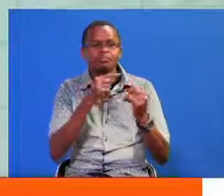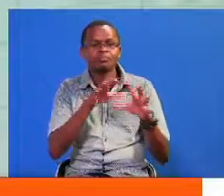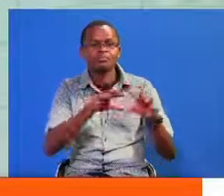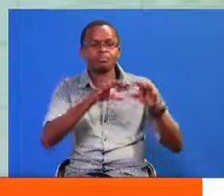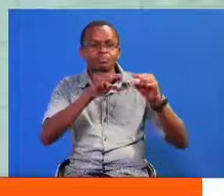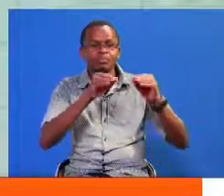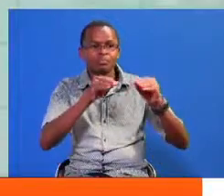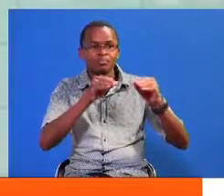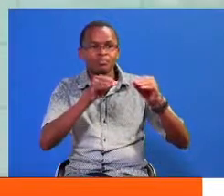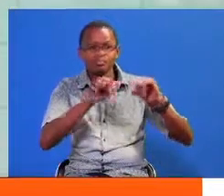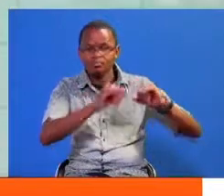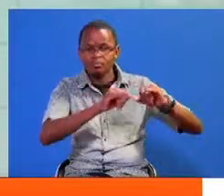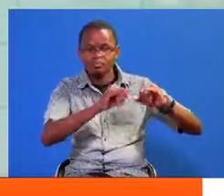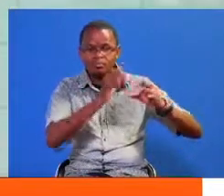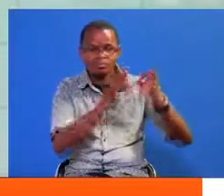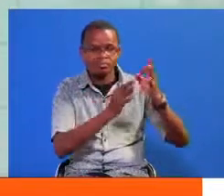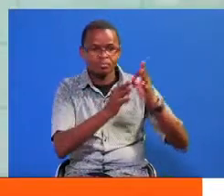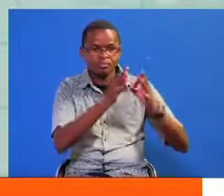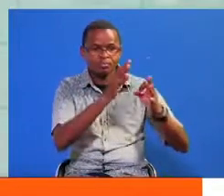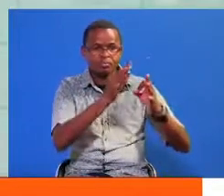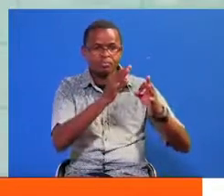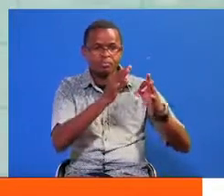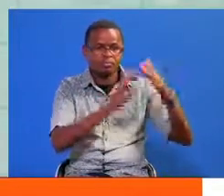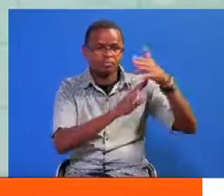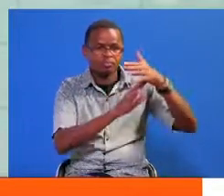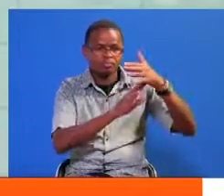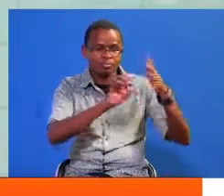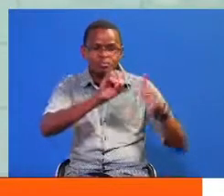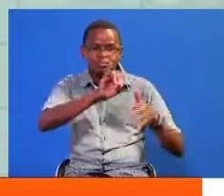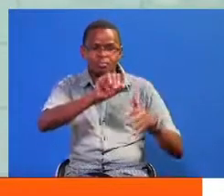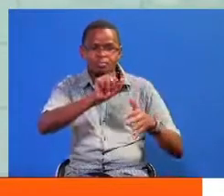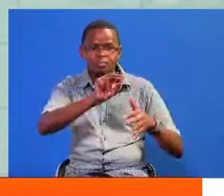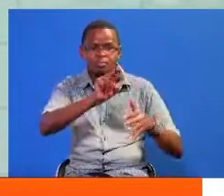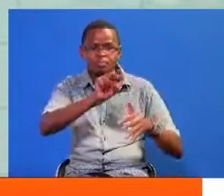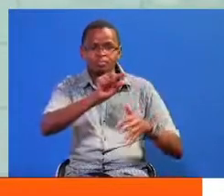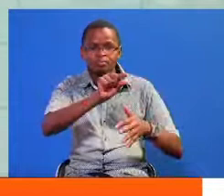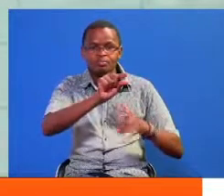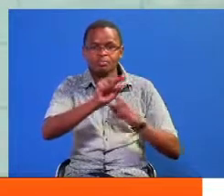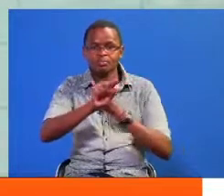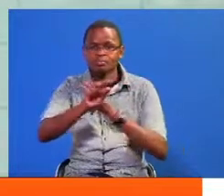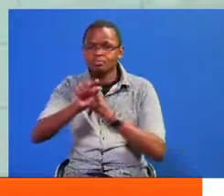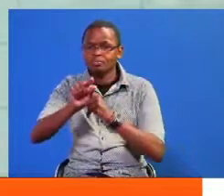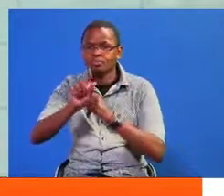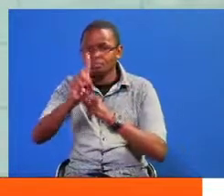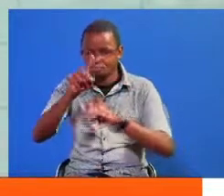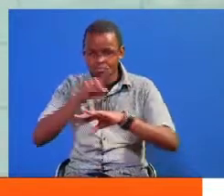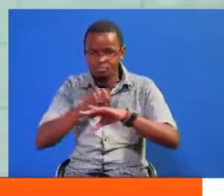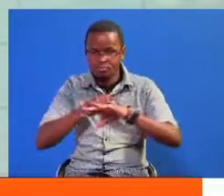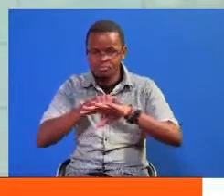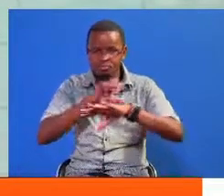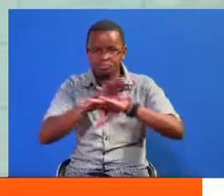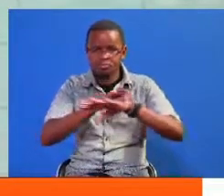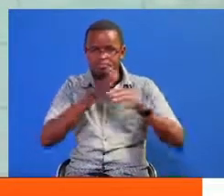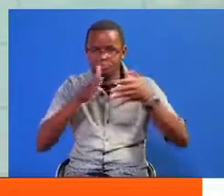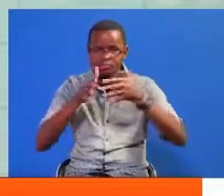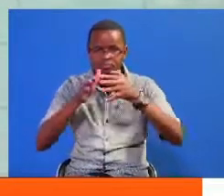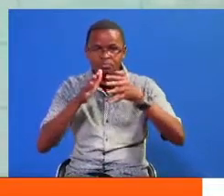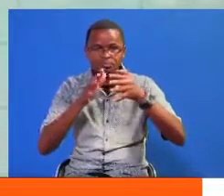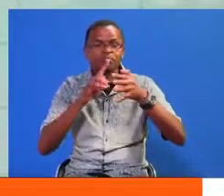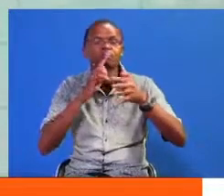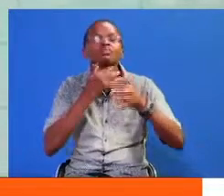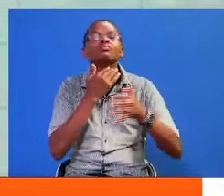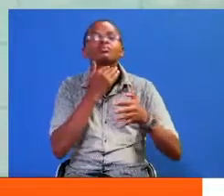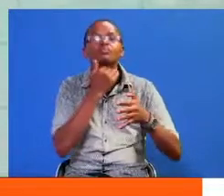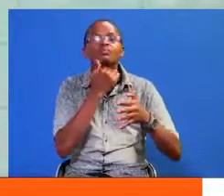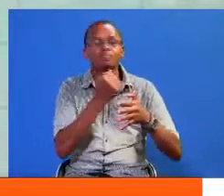Mrithi wadhifa ulioachwa na jaji wa mahakama ya upeo Jack Tono Juang, Daktari Nyaberi kwa mara ya kwanza alipata nafasi ya kueleza azma